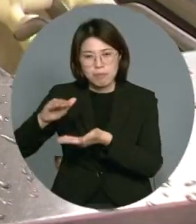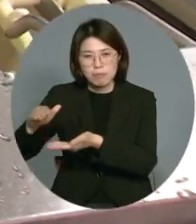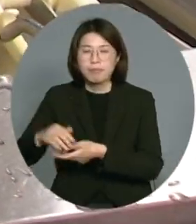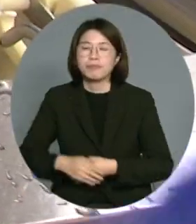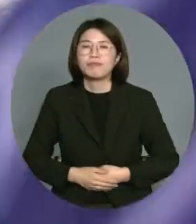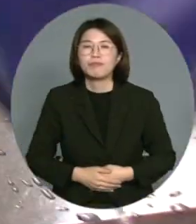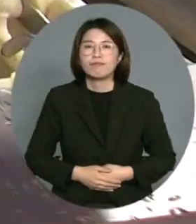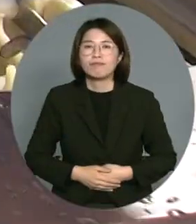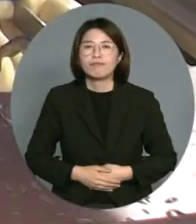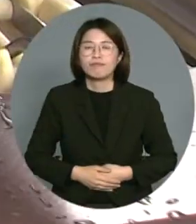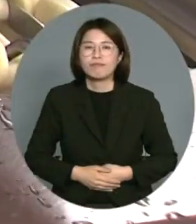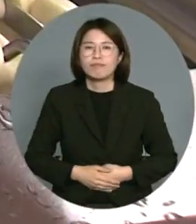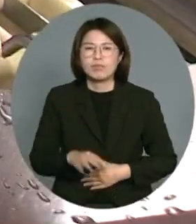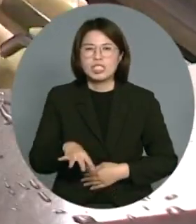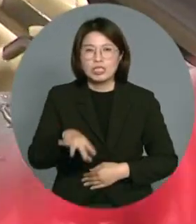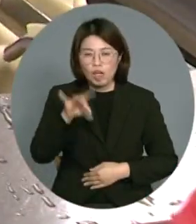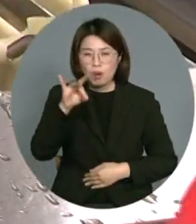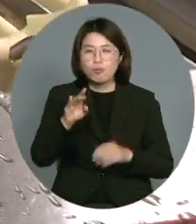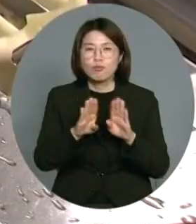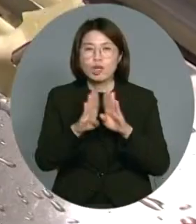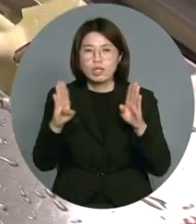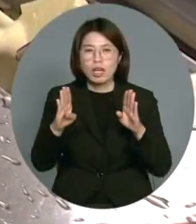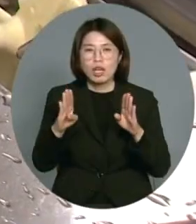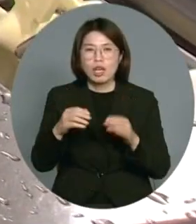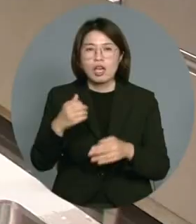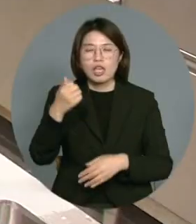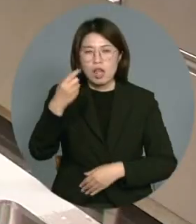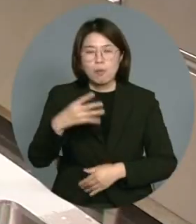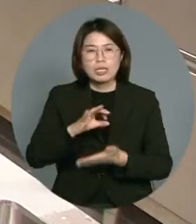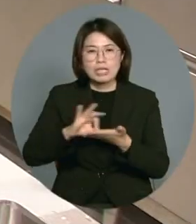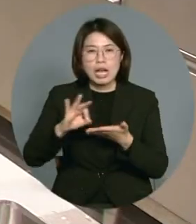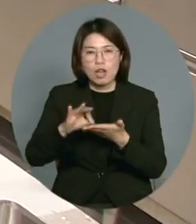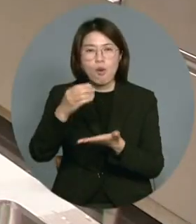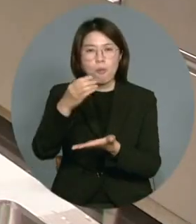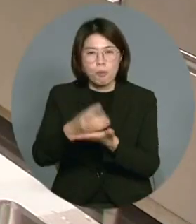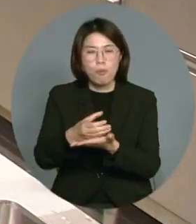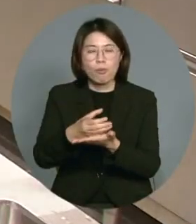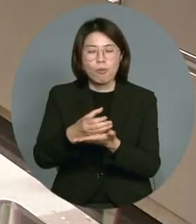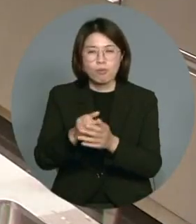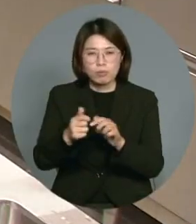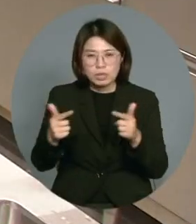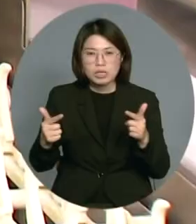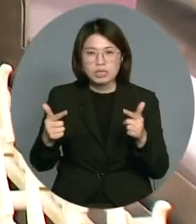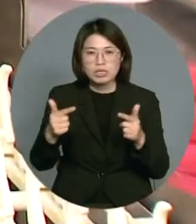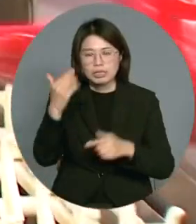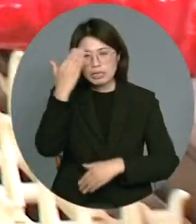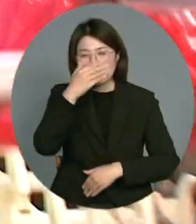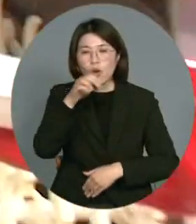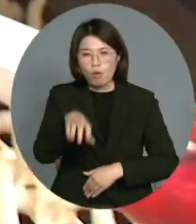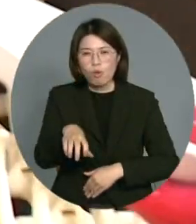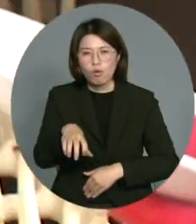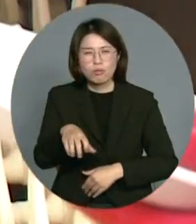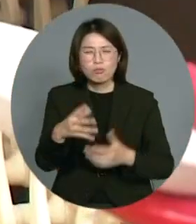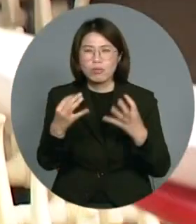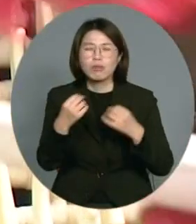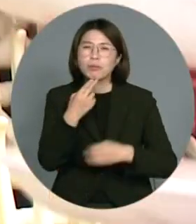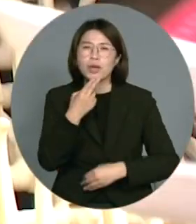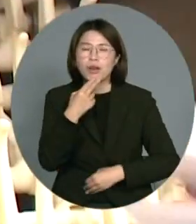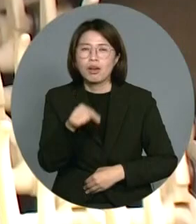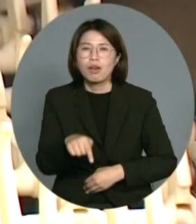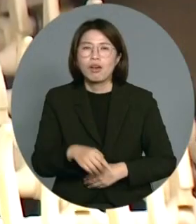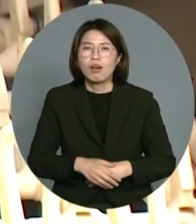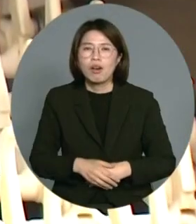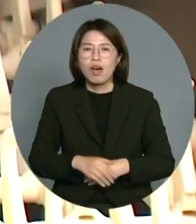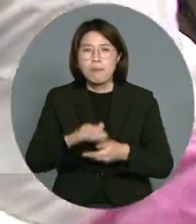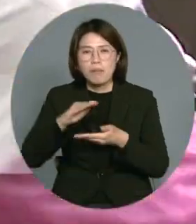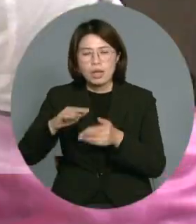보냅니다. 지역에서 처음으로 문을 연 다회용기 세척장인데 세척 물량이 턱없이 부족합니다. 지역의